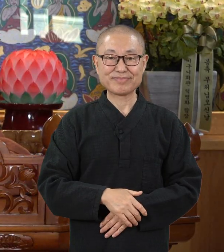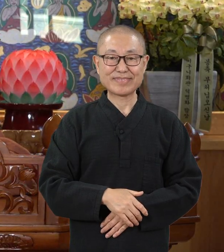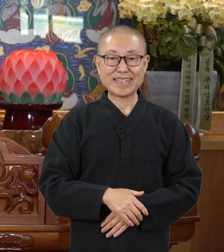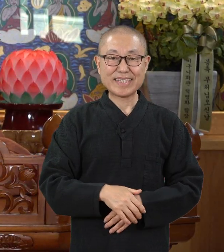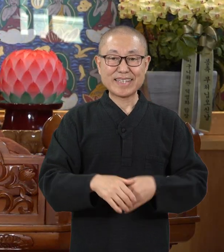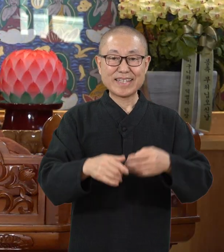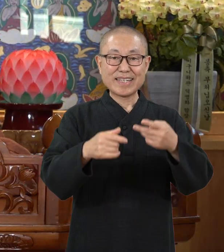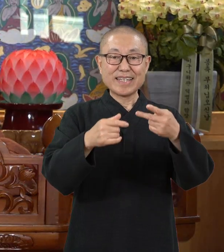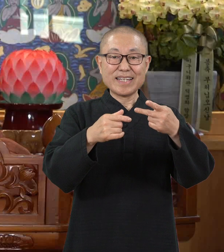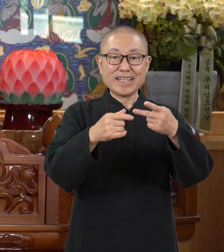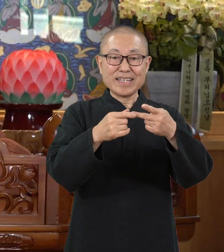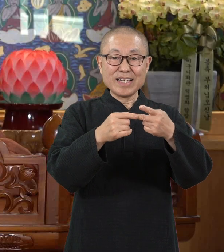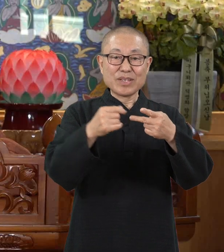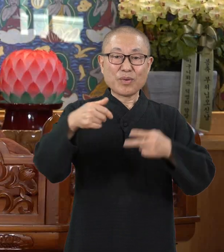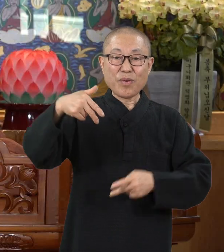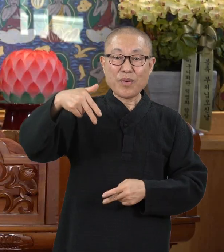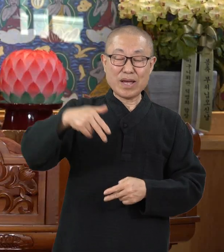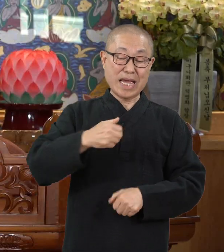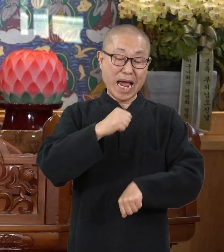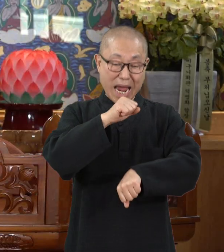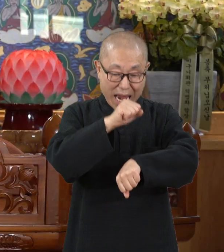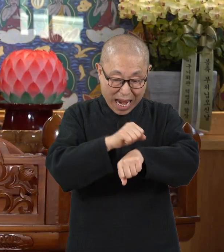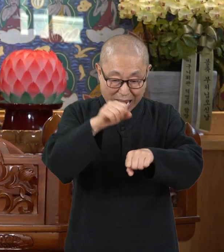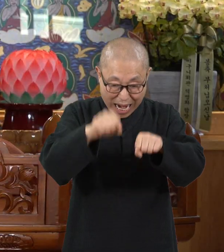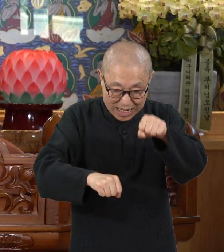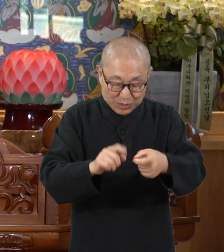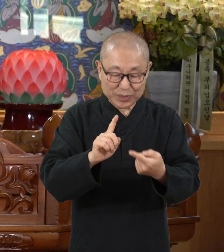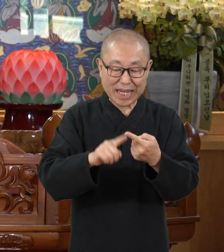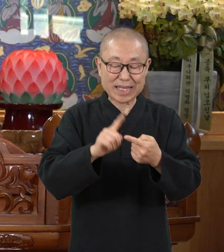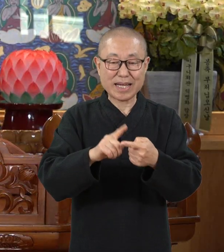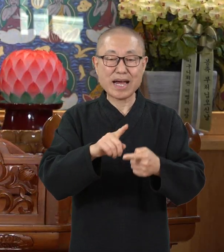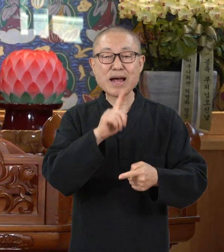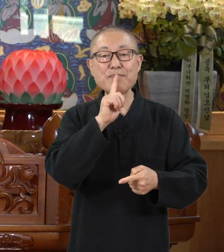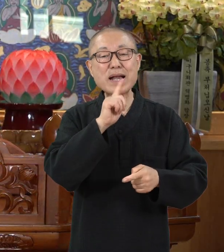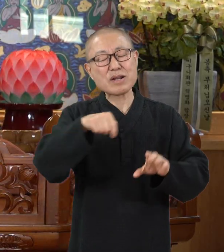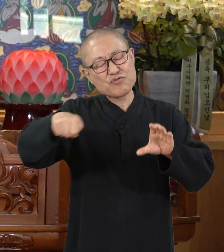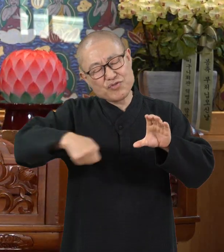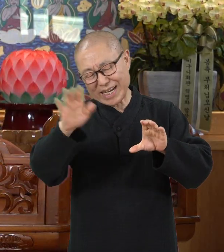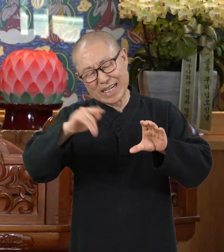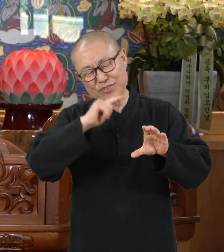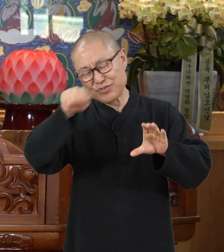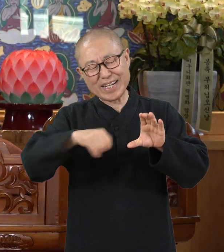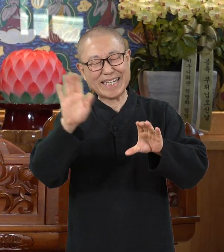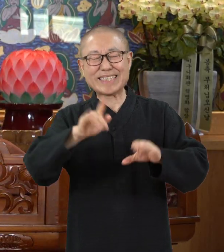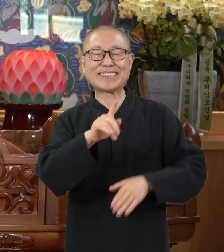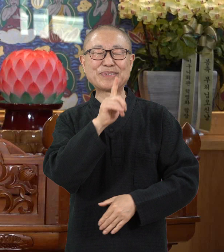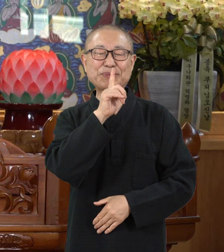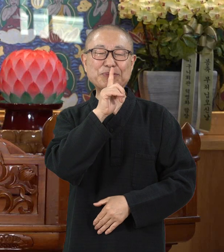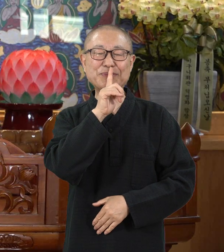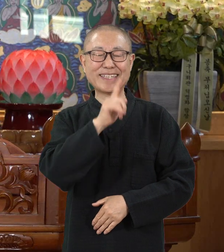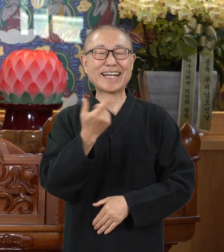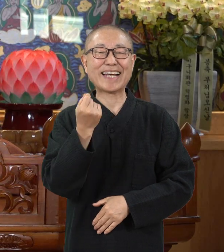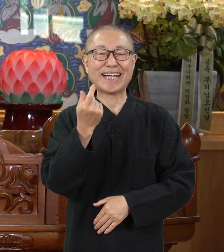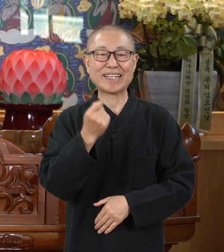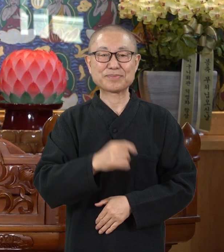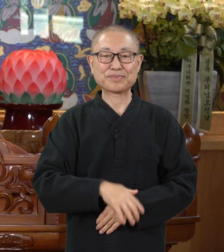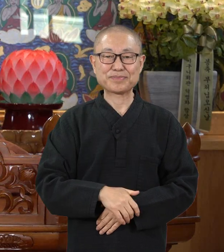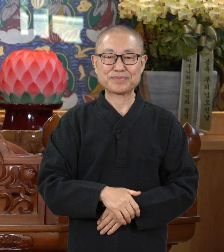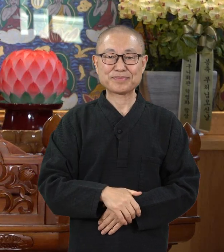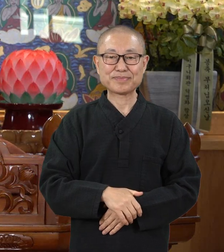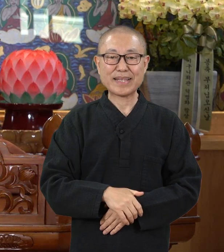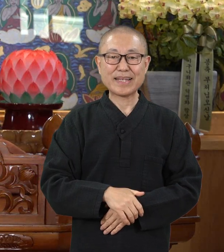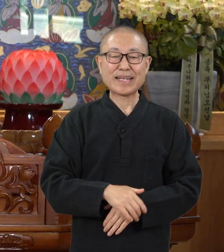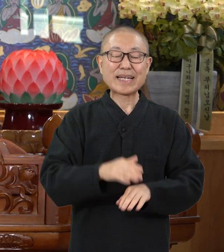능인. 그러면서도 당신이 한 모든 착한 일을 떠들지 않으신, 그게 정묵이에요. 열반의 경지죠.